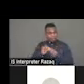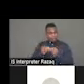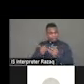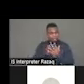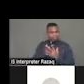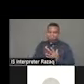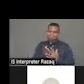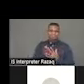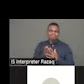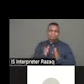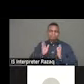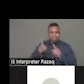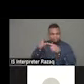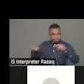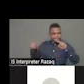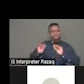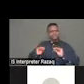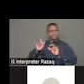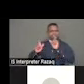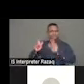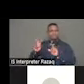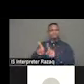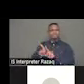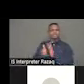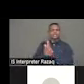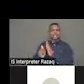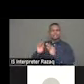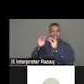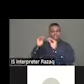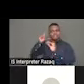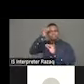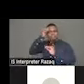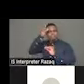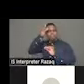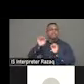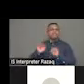tukaba dusaba ko mwadufasha guhugura abandi barimu.